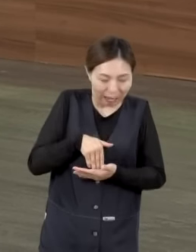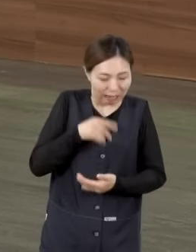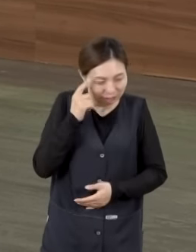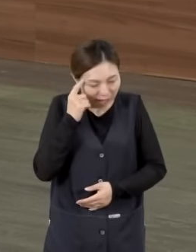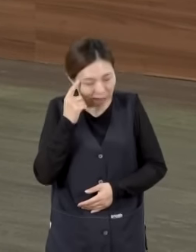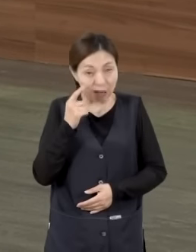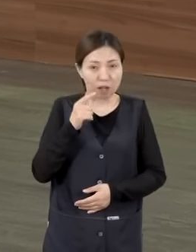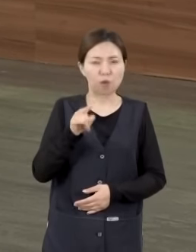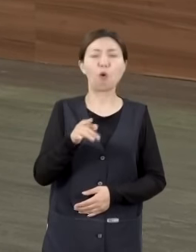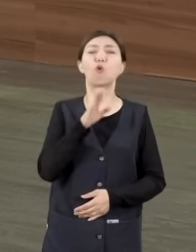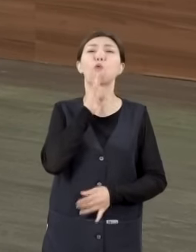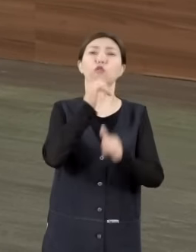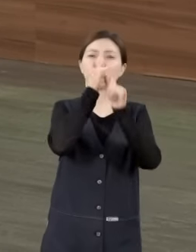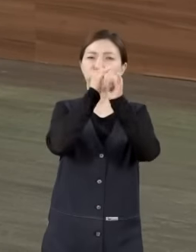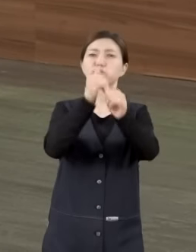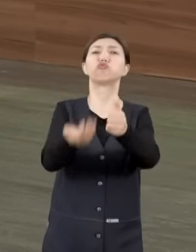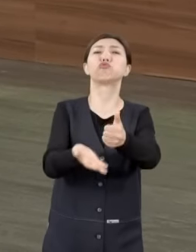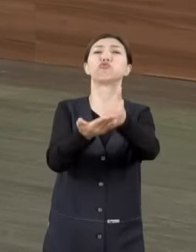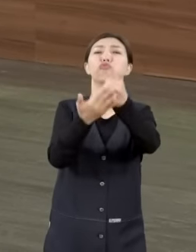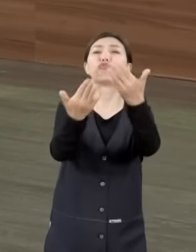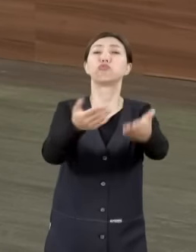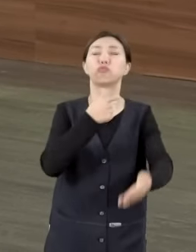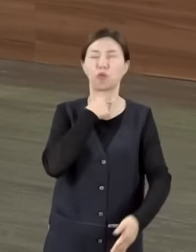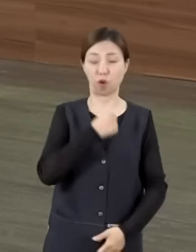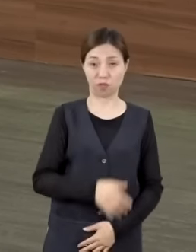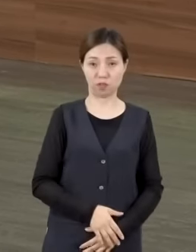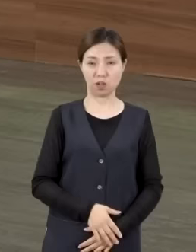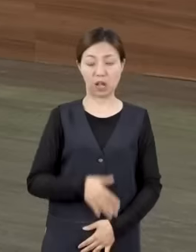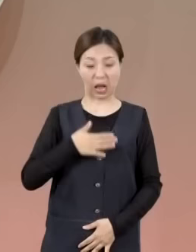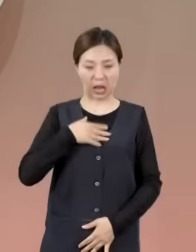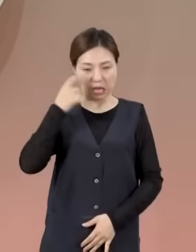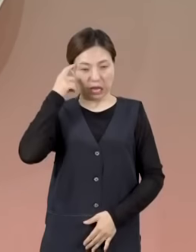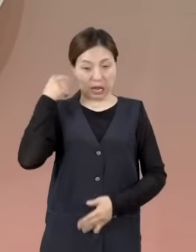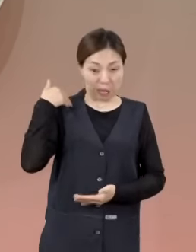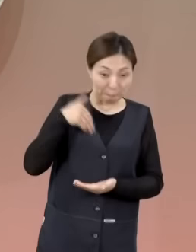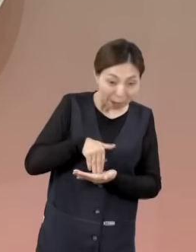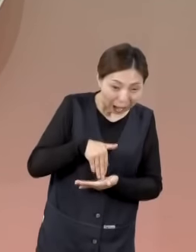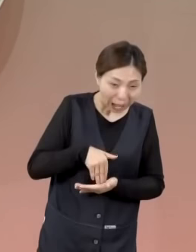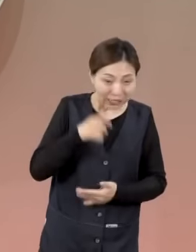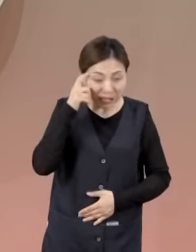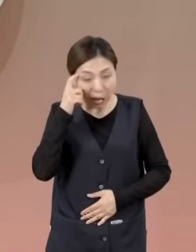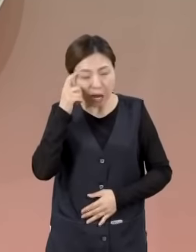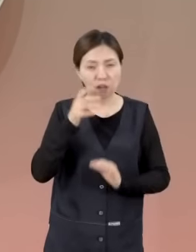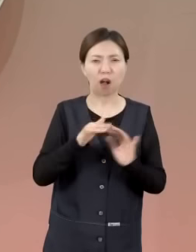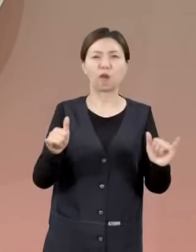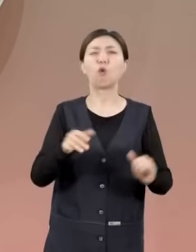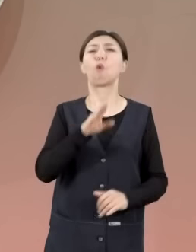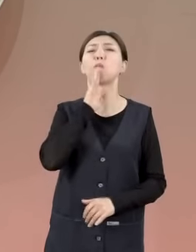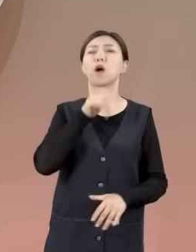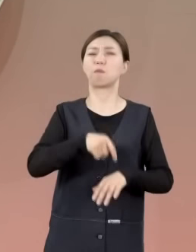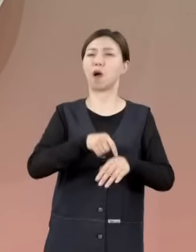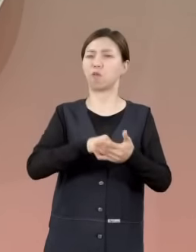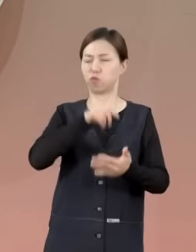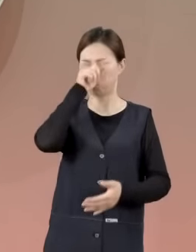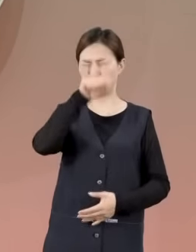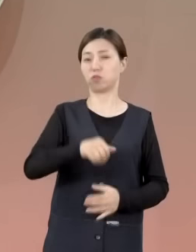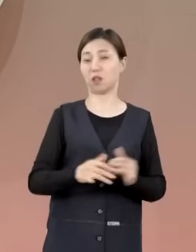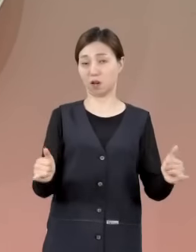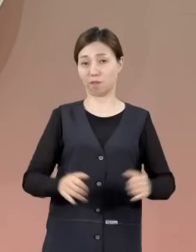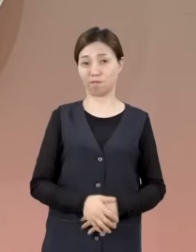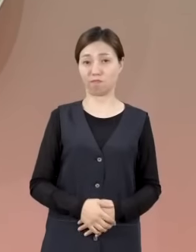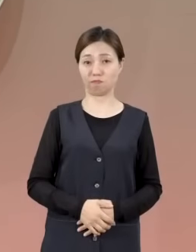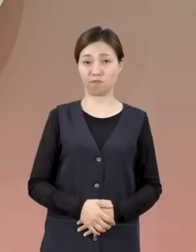되겠다라는 분들은 그래도 훌륭하신 분이에요 아우 내가 좀 반성해야 되겠다라는 분들은 기본적으로